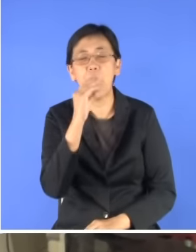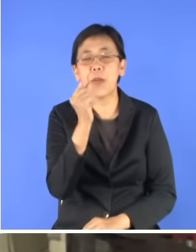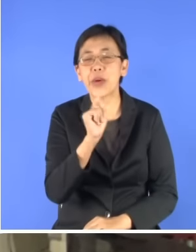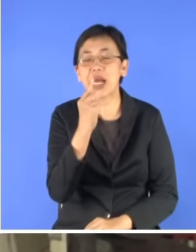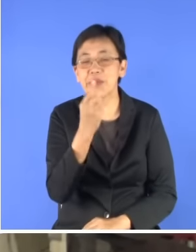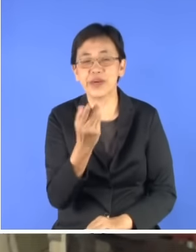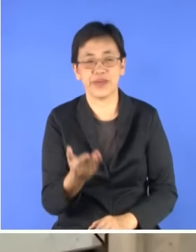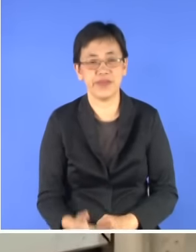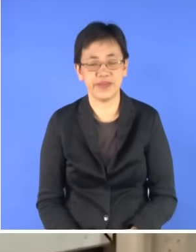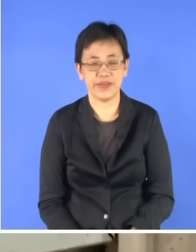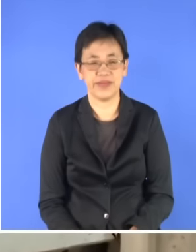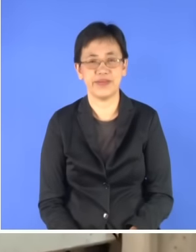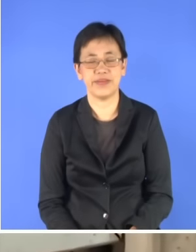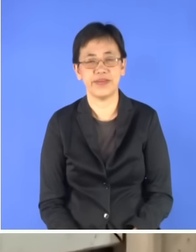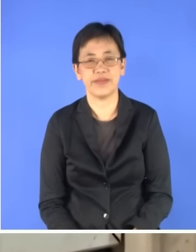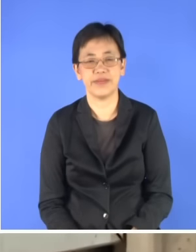อย